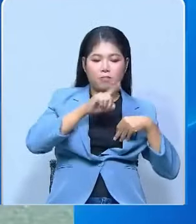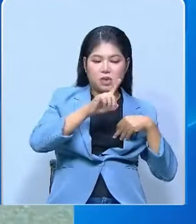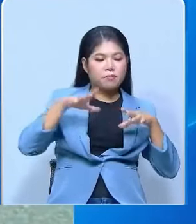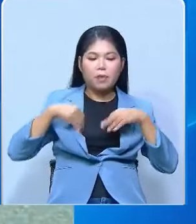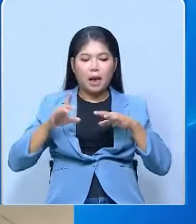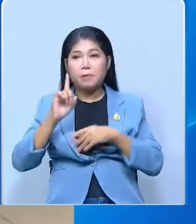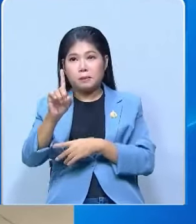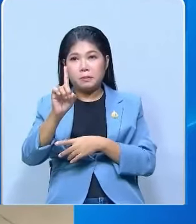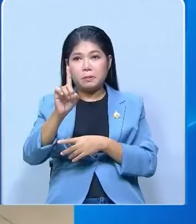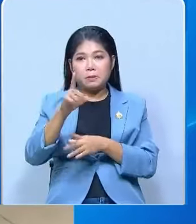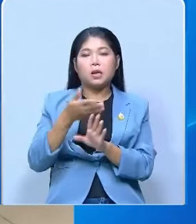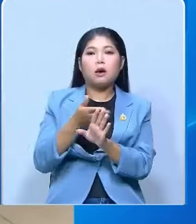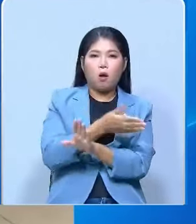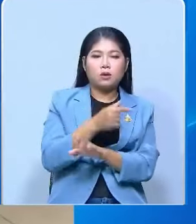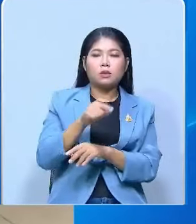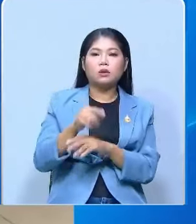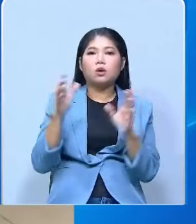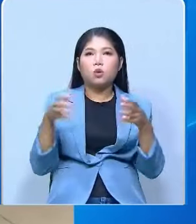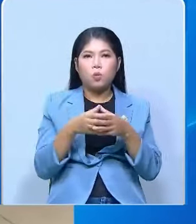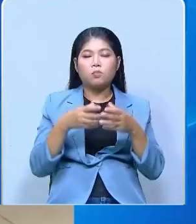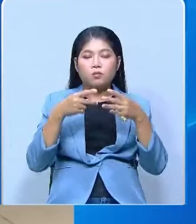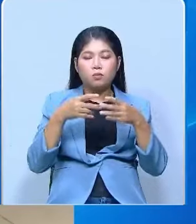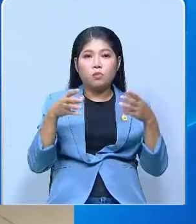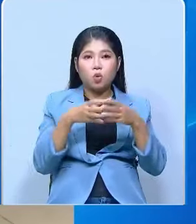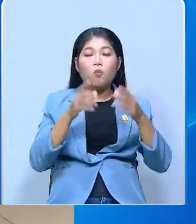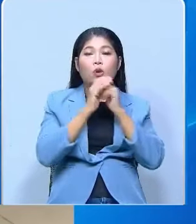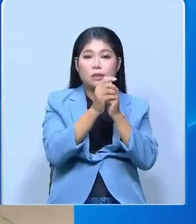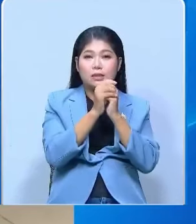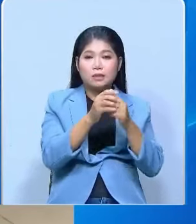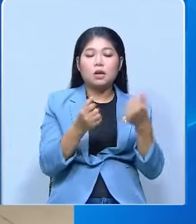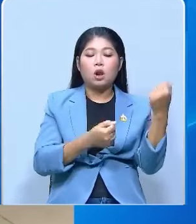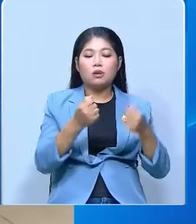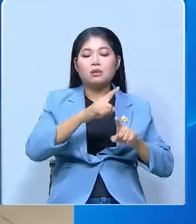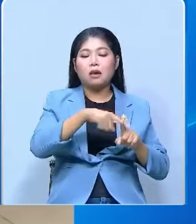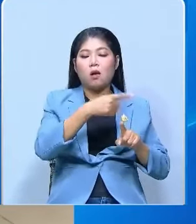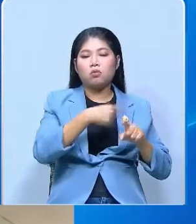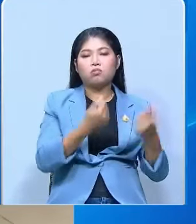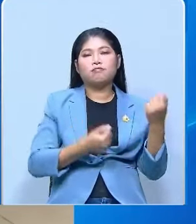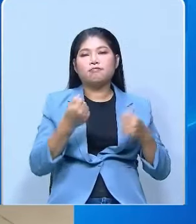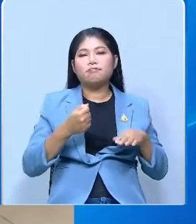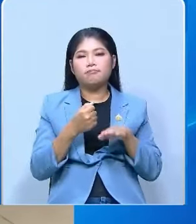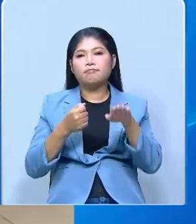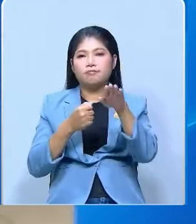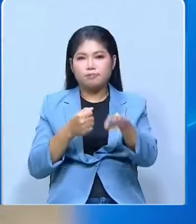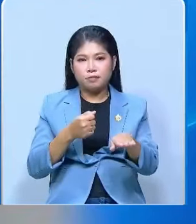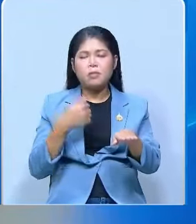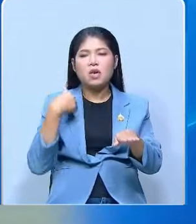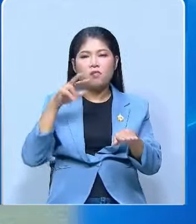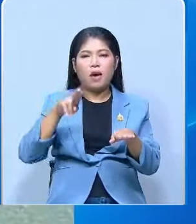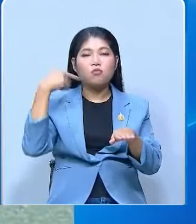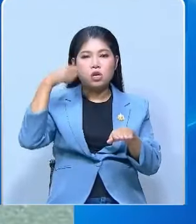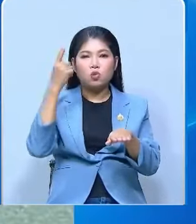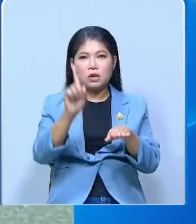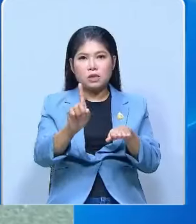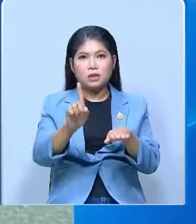ากคำเนี่ยยังพบว่าก่อนเกิดเหตุกลุ่มคนร้ายเนี่ยเช่ารถนะมุ่งหน้าไปทางพัทยาจังหวัดชลบุรีร่วมกับแฟนสาวอีก1คนโดยจ